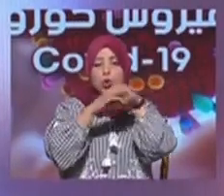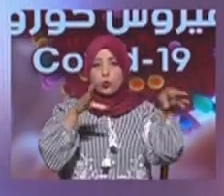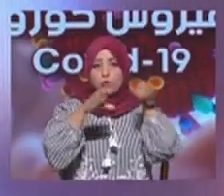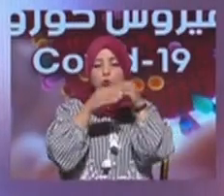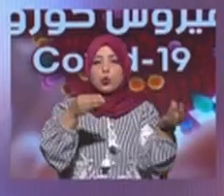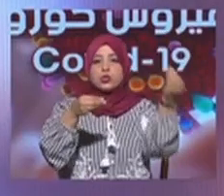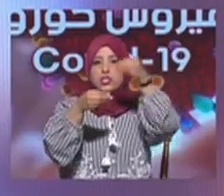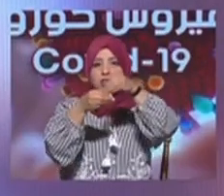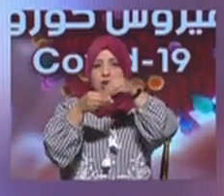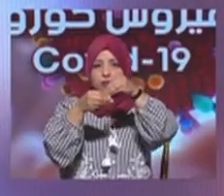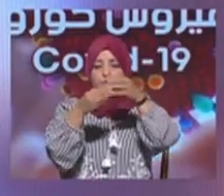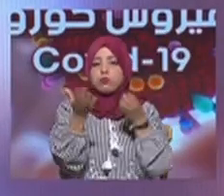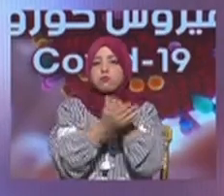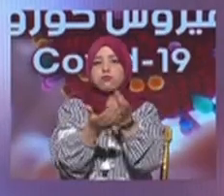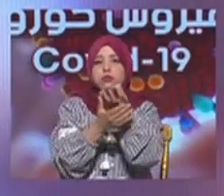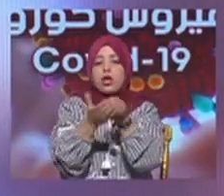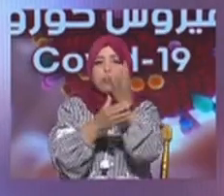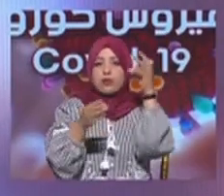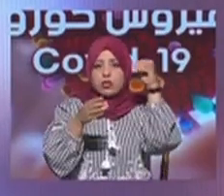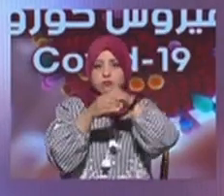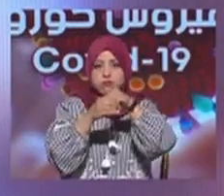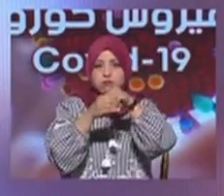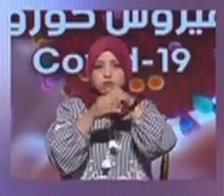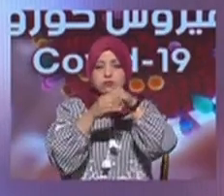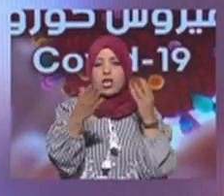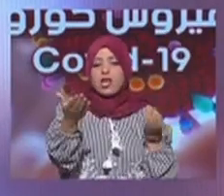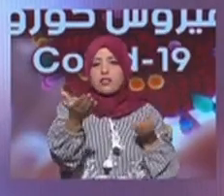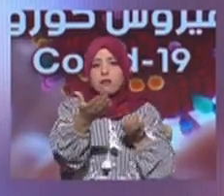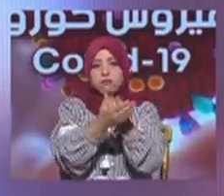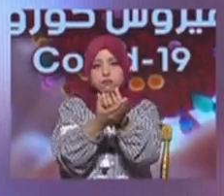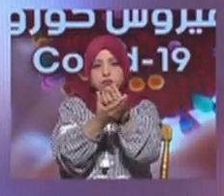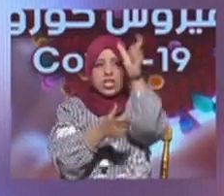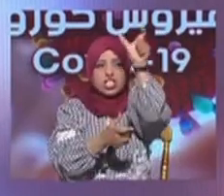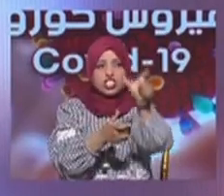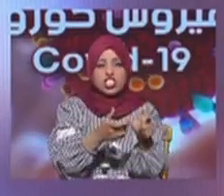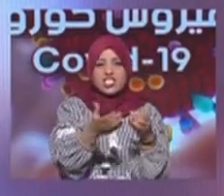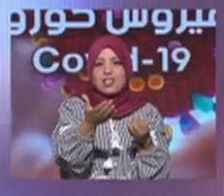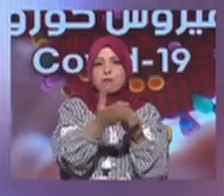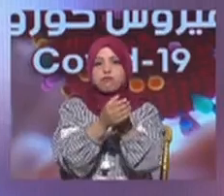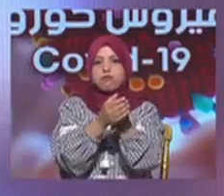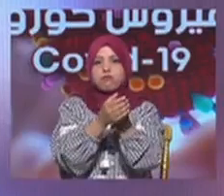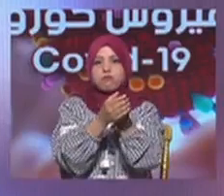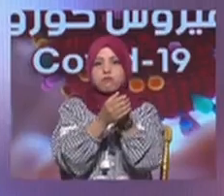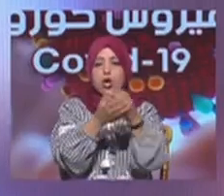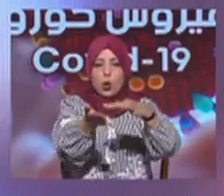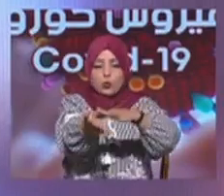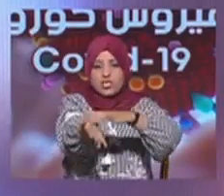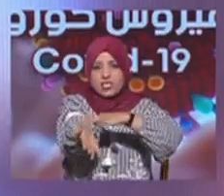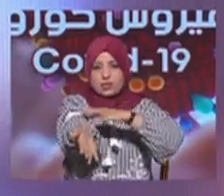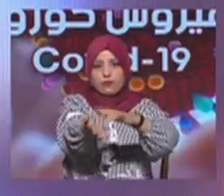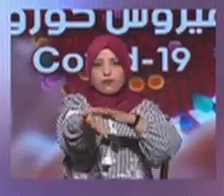جينيتيك نتاعو توت لي زانفورماسيون اللي باش تمكنو باش يسانتيتيز لي بروتيين. فما دي بروتيين